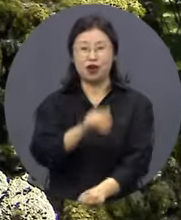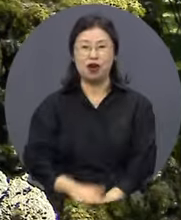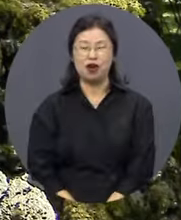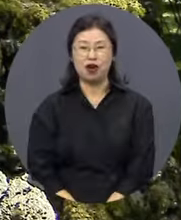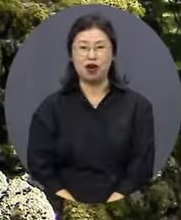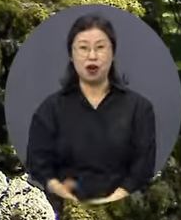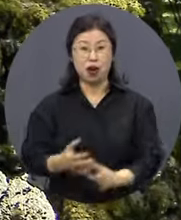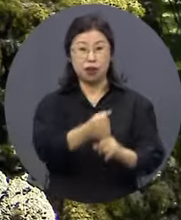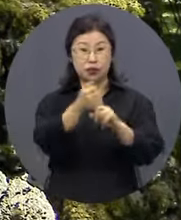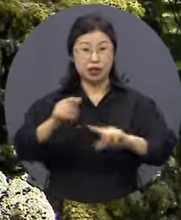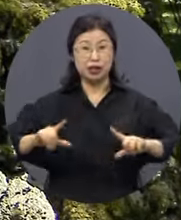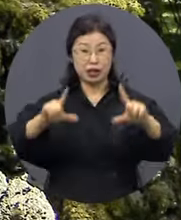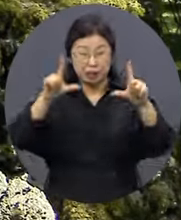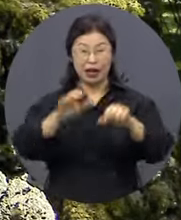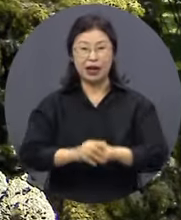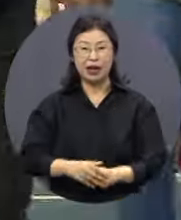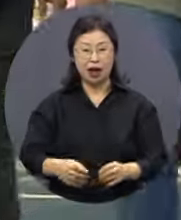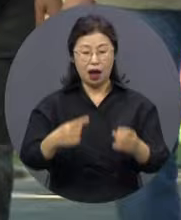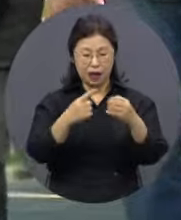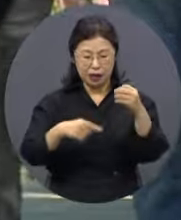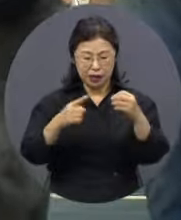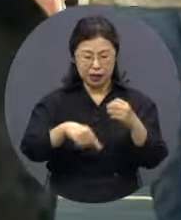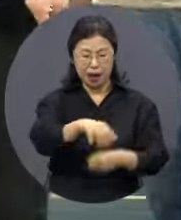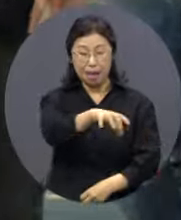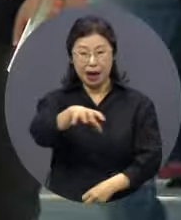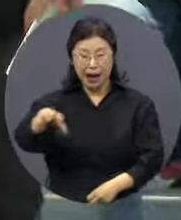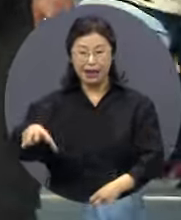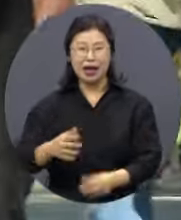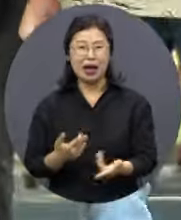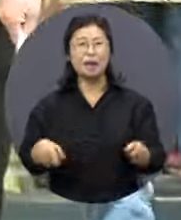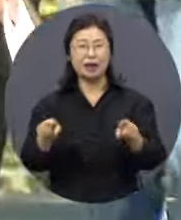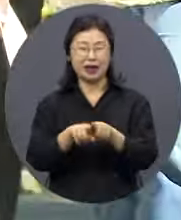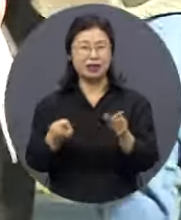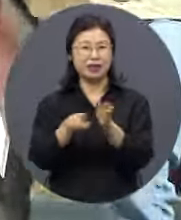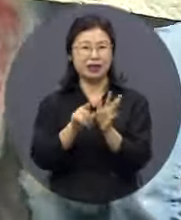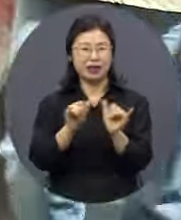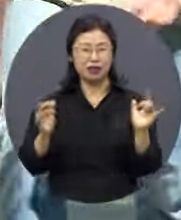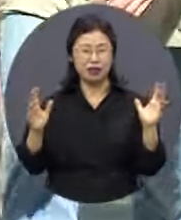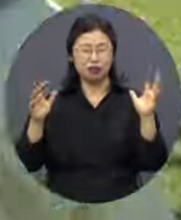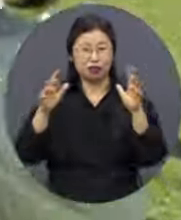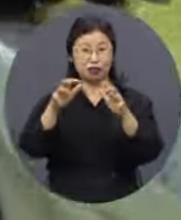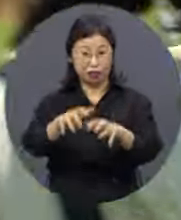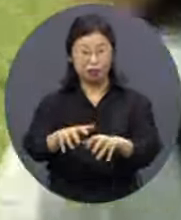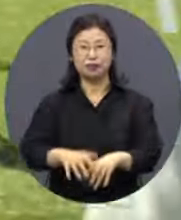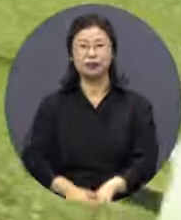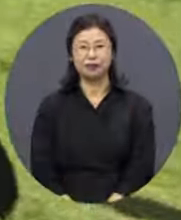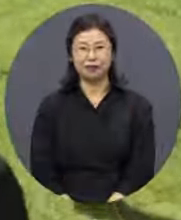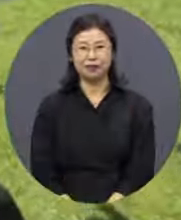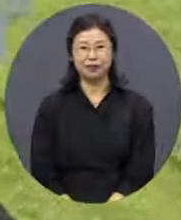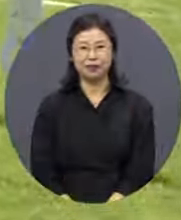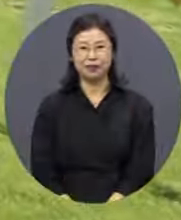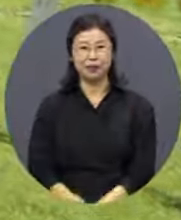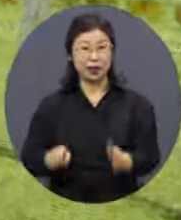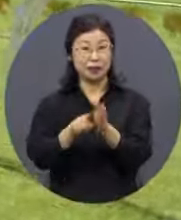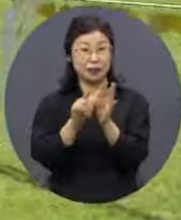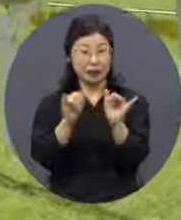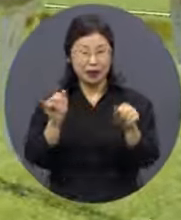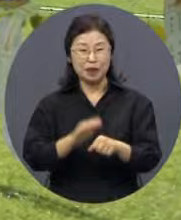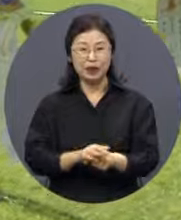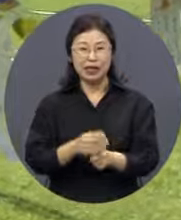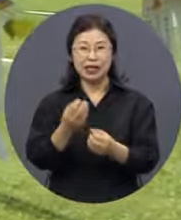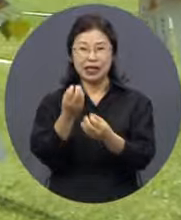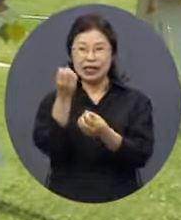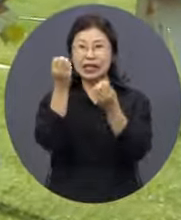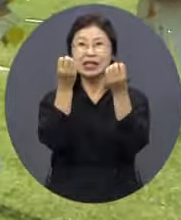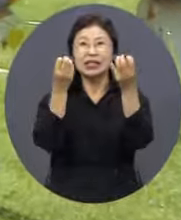부처님 오신 날을 맞아 돈의 사찰에는 나드리에 나선 불자들의 발길이 이어졌습니다 신도들은 연등에